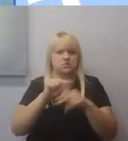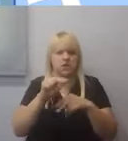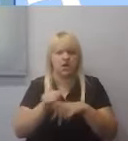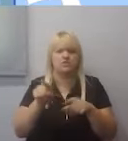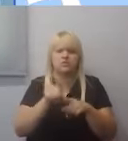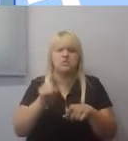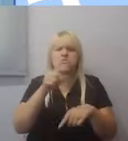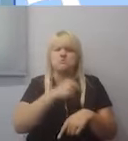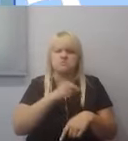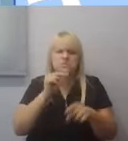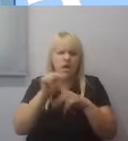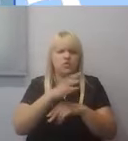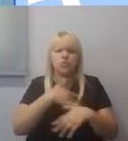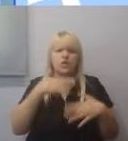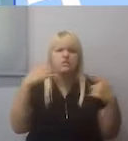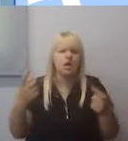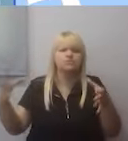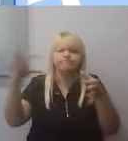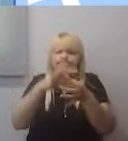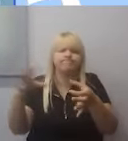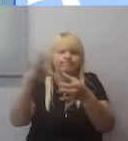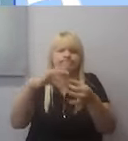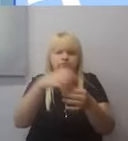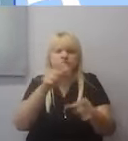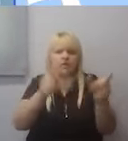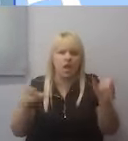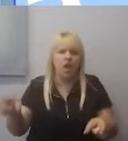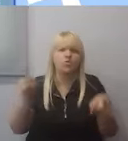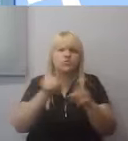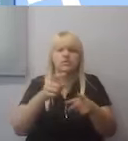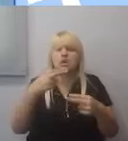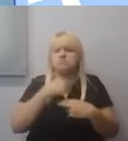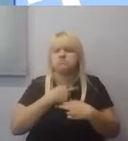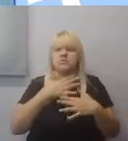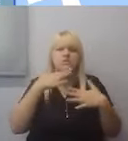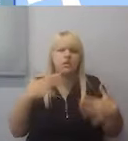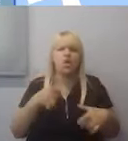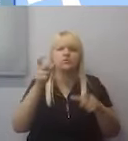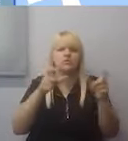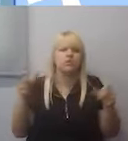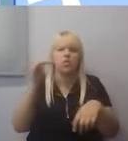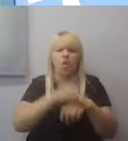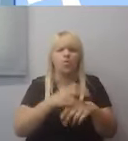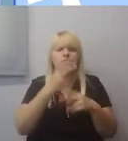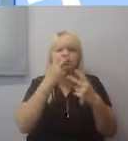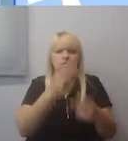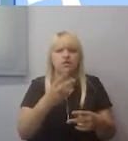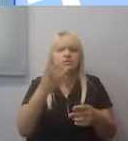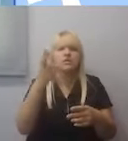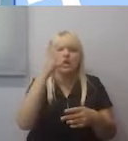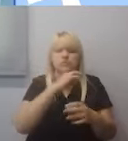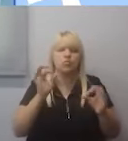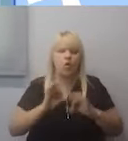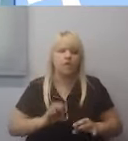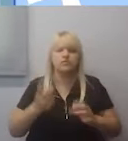piesaistītu ļaužu un tas ir apbrīnojami cik daudz no konkrēta skatupunkta var izlobīt no vienu profesionāļu ārā ko tev tieši vajag